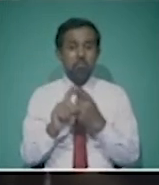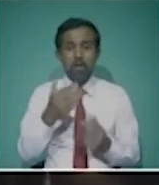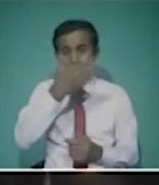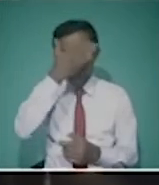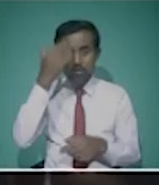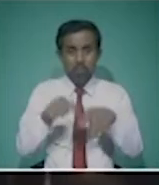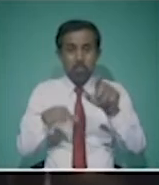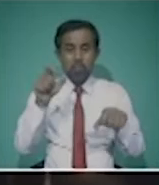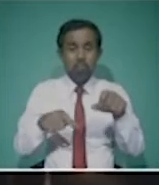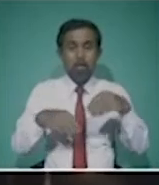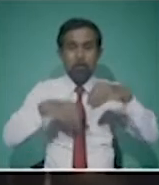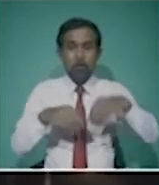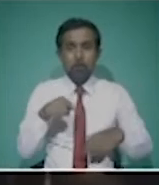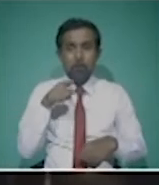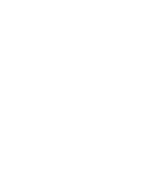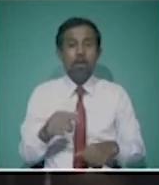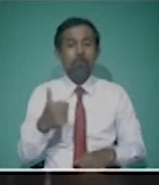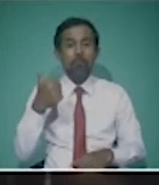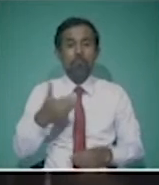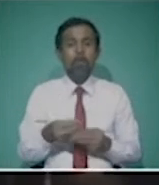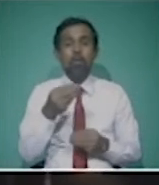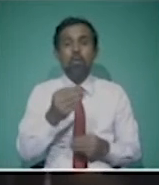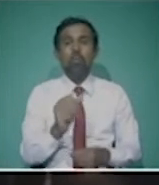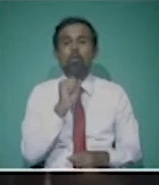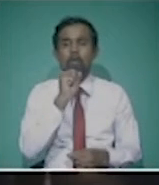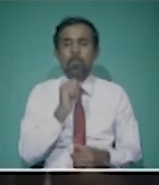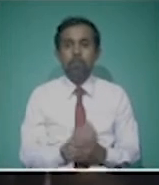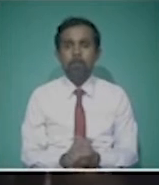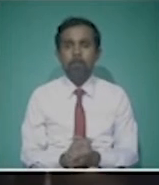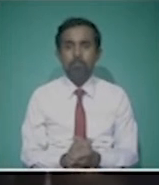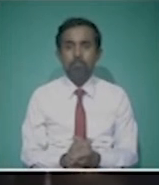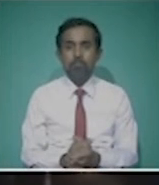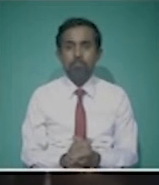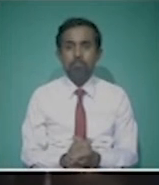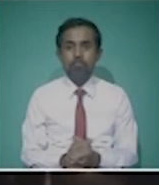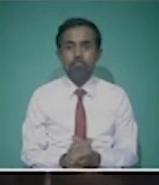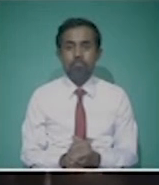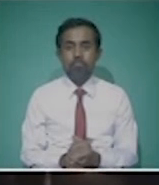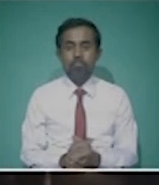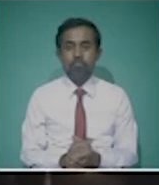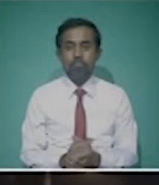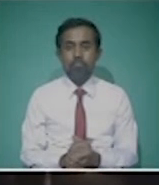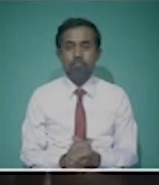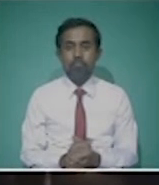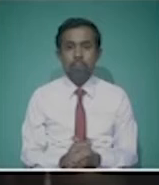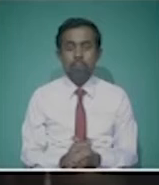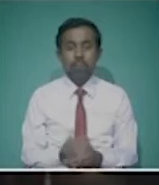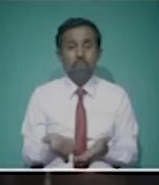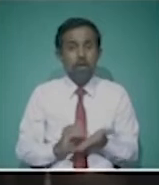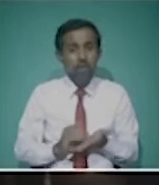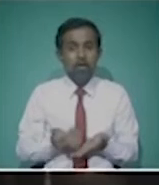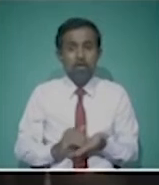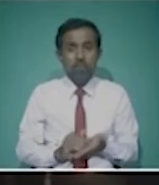இது என்ன முக்கியத்துவத்தை கொடுக்க போகிறது? யாரோ ஒரு காகத்துக்கு அல்லது ஒரு அண்டங்காக்கா திரும்ப இந்த பாராளுமன்றத்திற்கு வரக்கூடாது என்பதற்காக